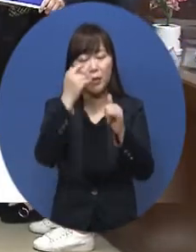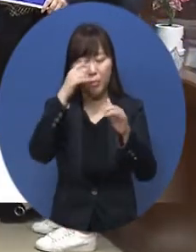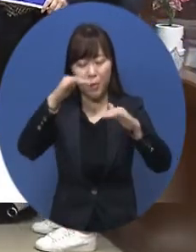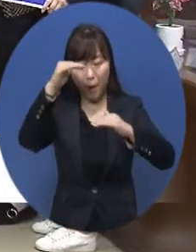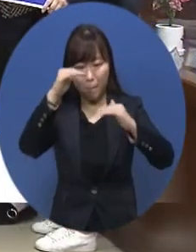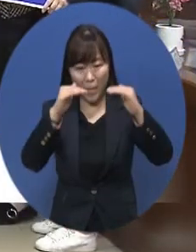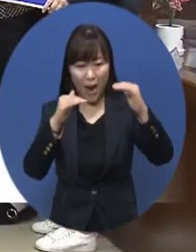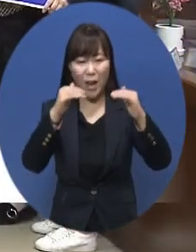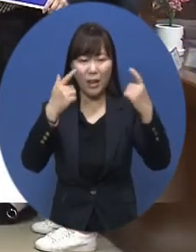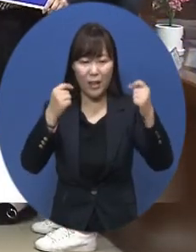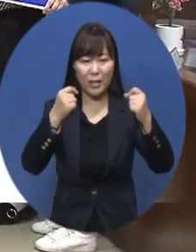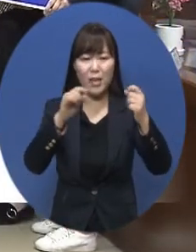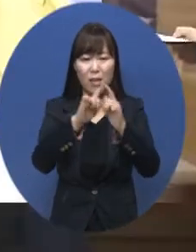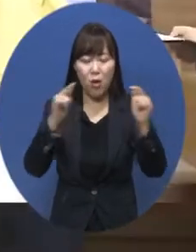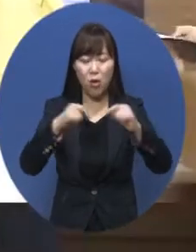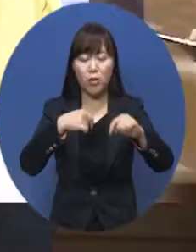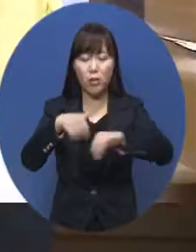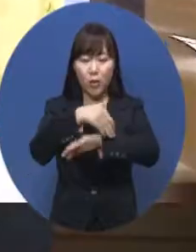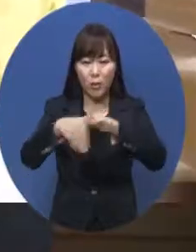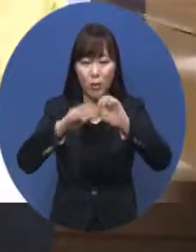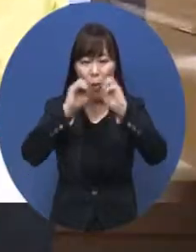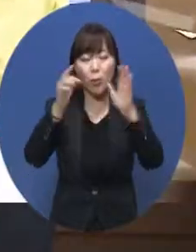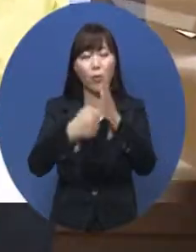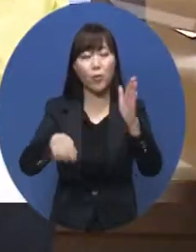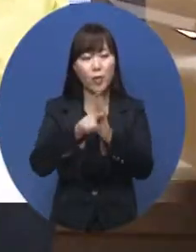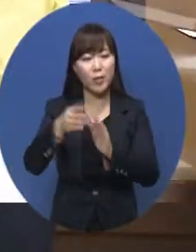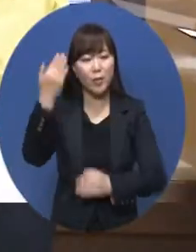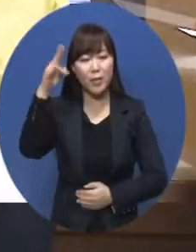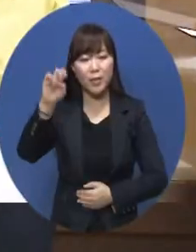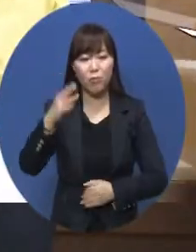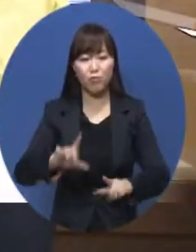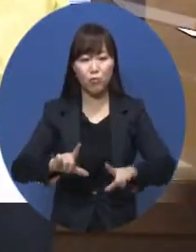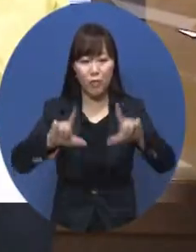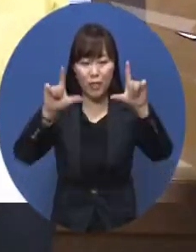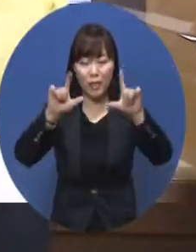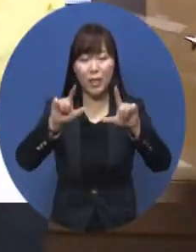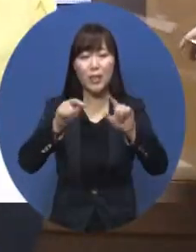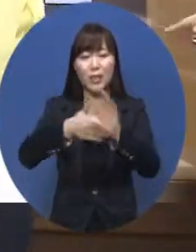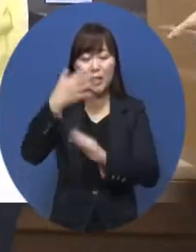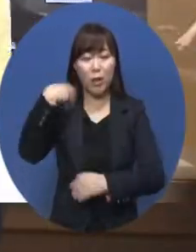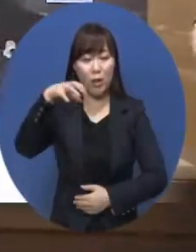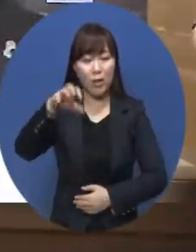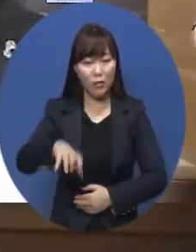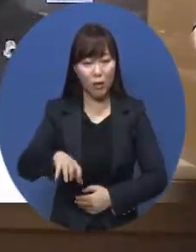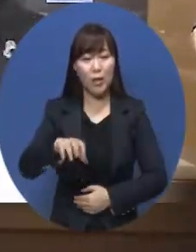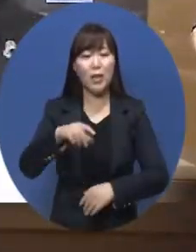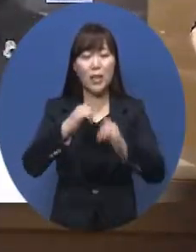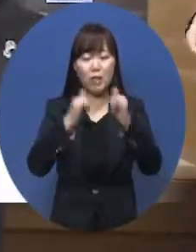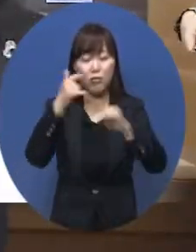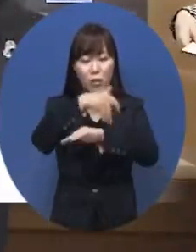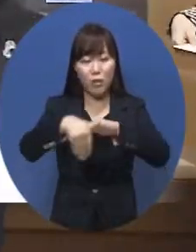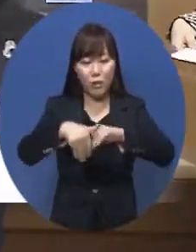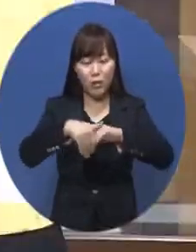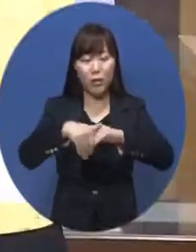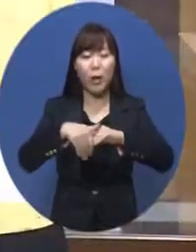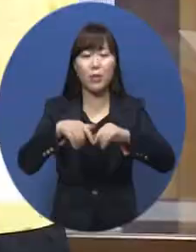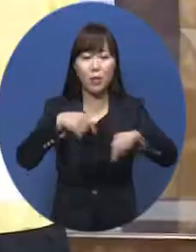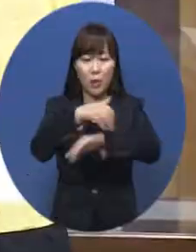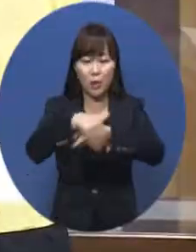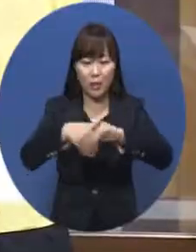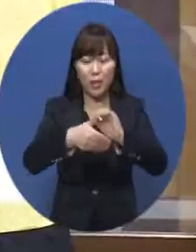맞는 다양한 인구 정책을 위한 홍보를 위해 지난달 29일 순천시청에서 인구 정책 시민 홍보